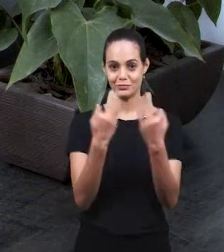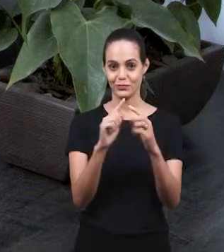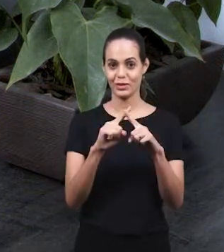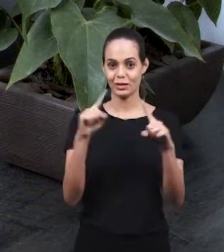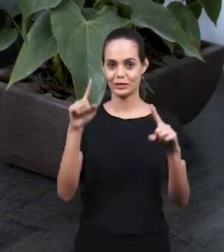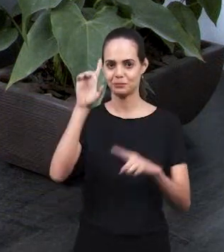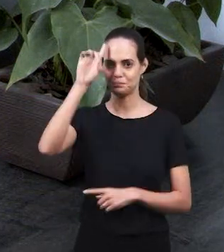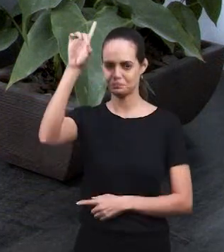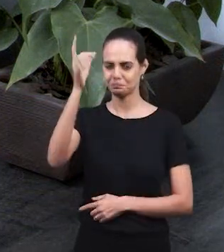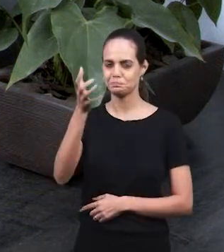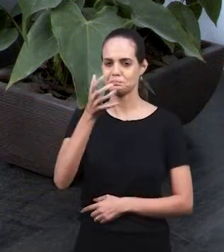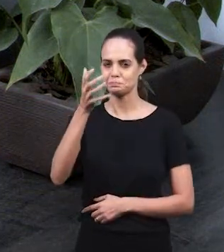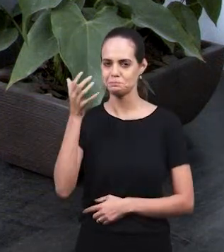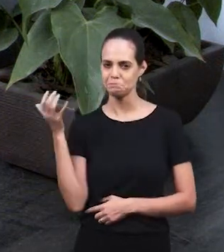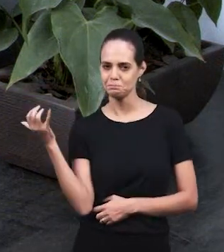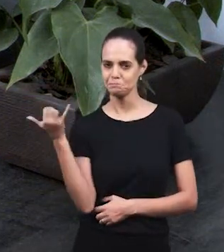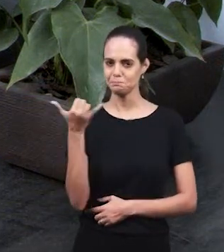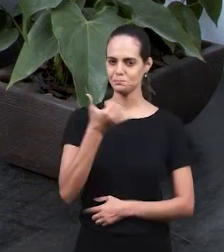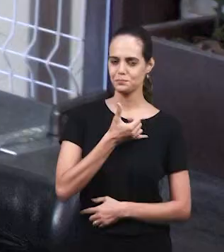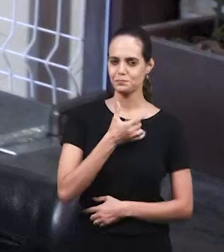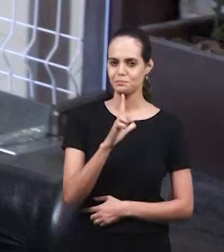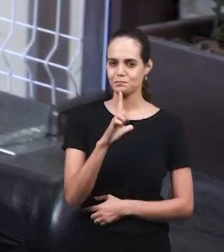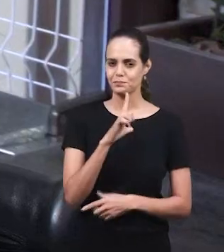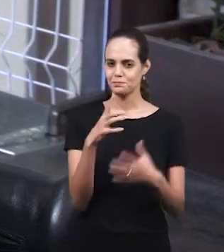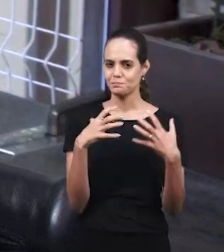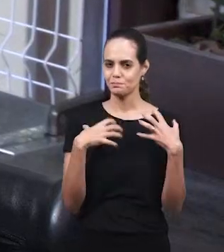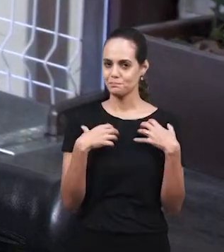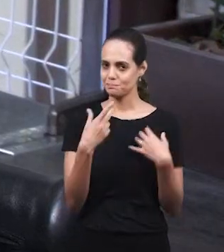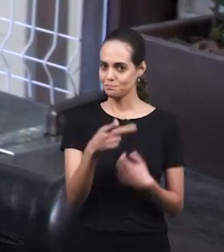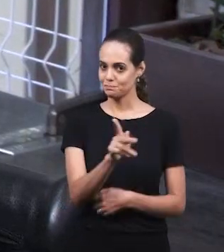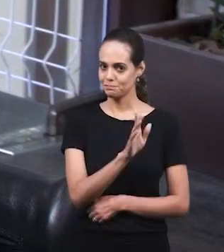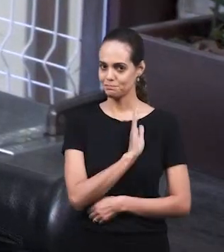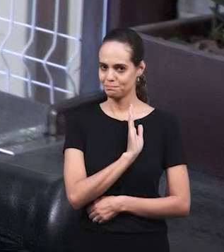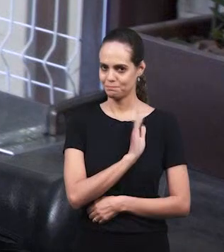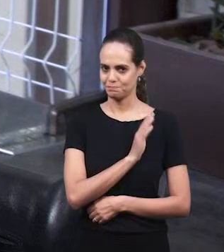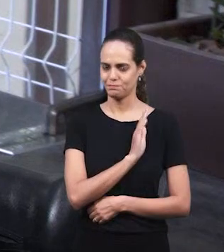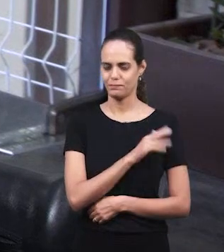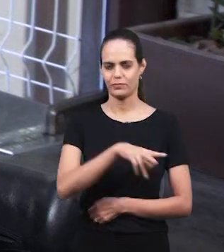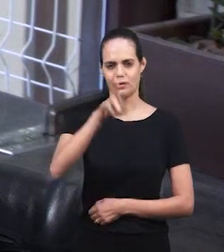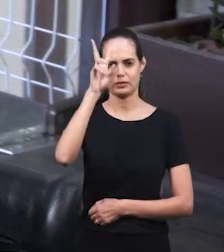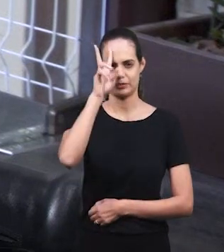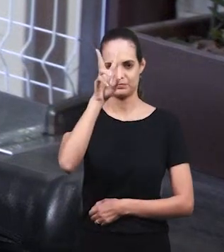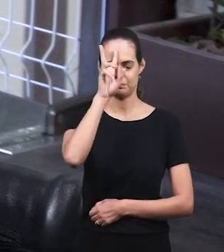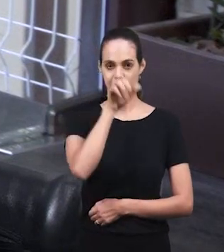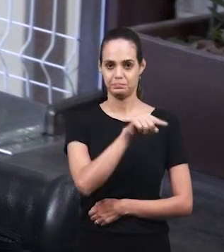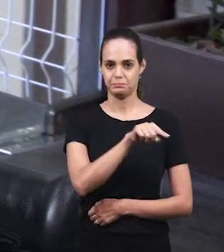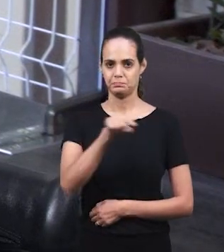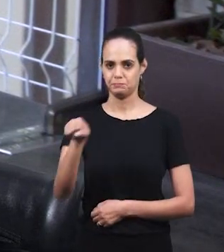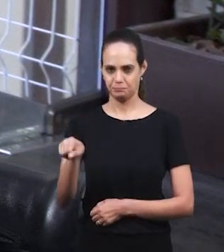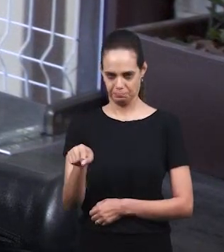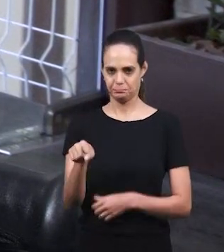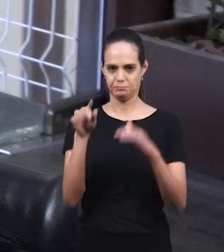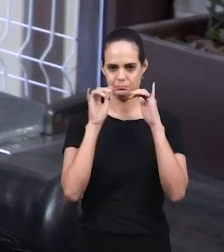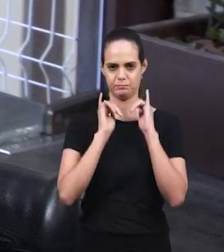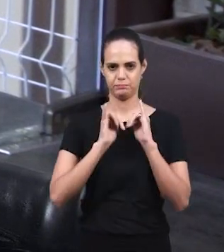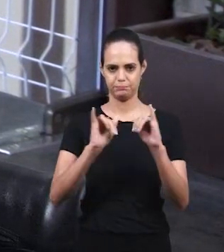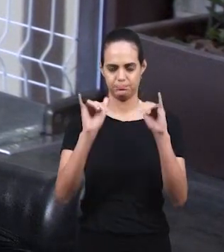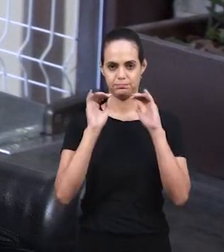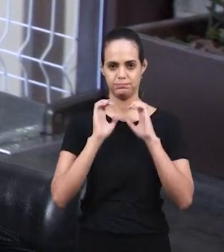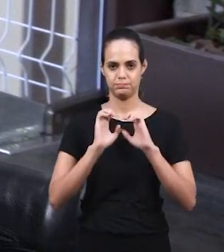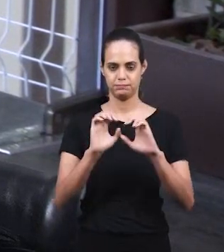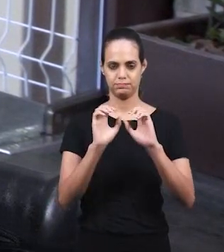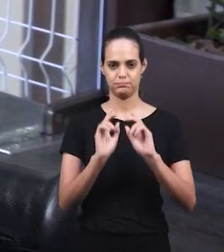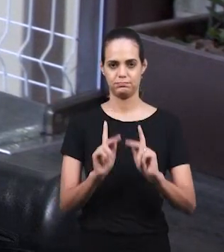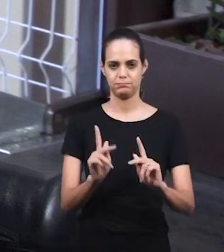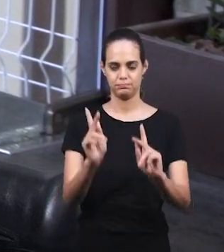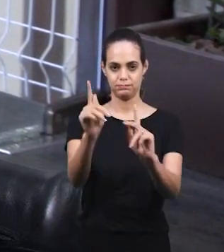et toute votre famille. Mais Dieu veut parler de manière personnelle à votre cœur. Je veux vous rappeler que nous, dans la